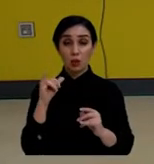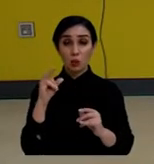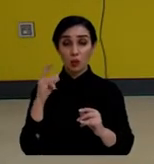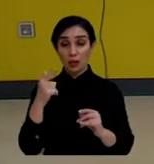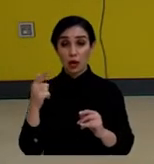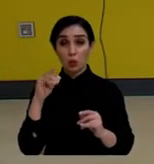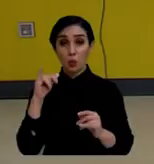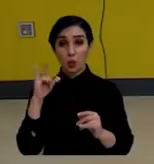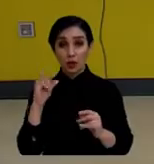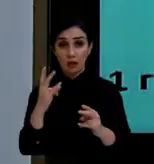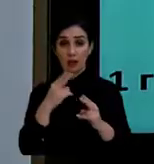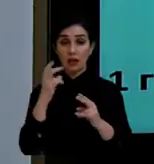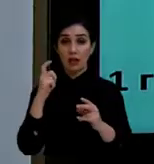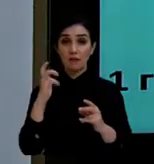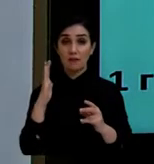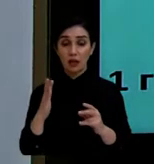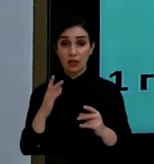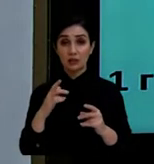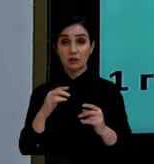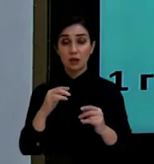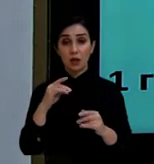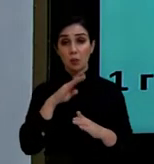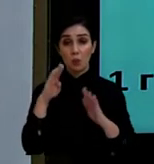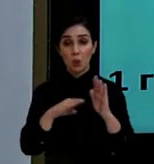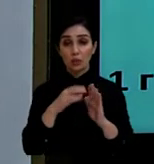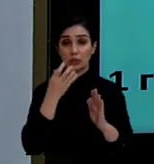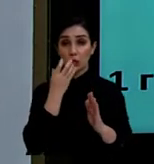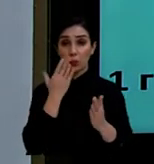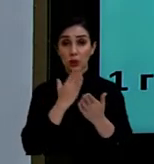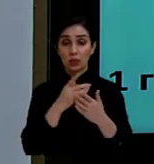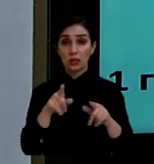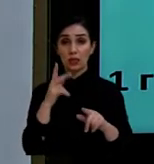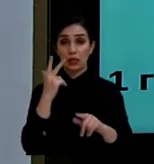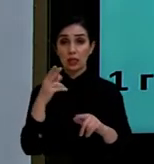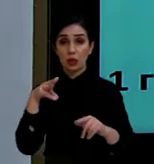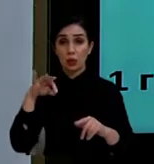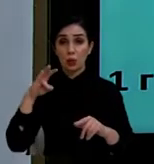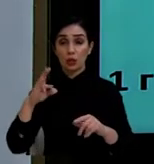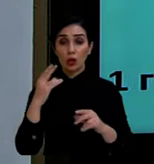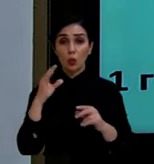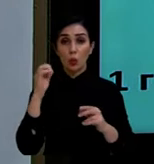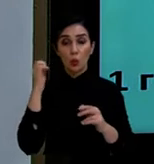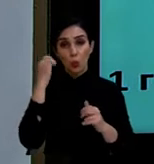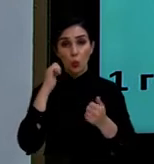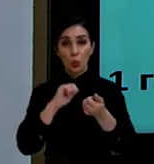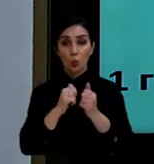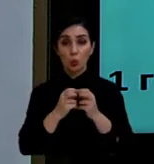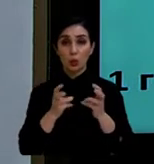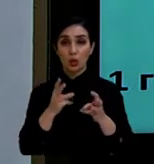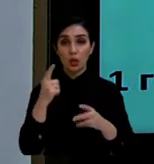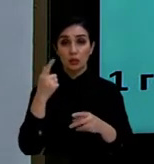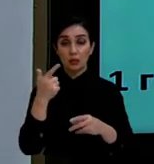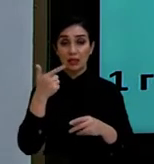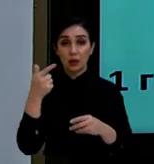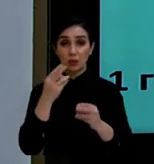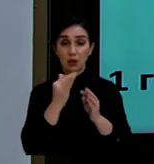урана эквиваленте по теплоемкости 3 тонны угля. То есть 1 грамм урана,